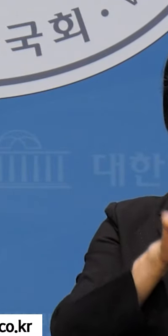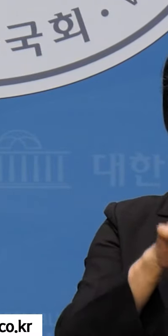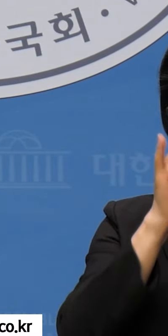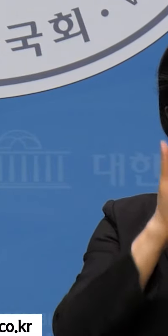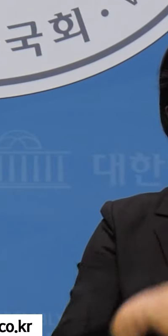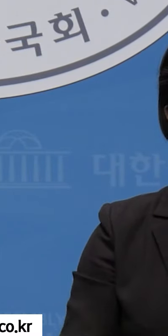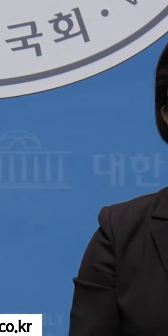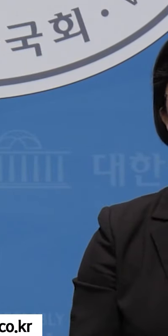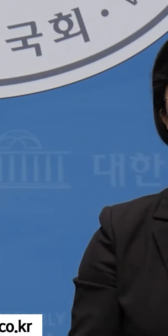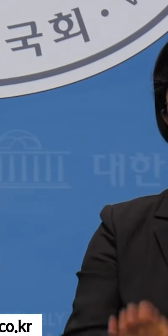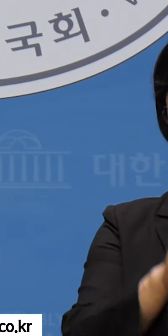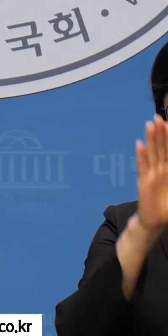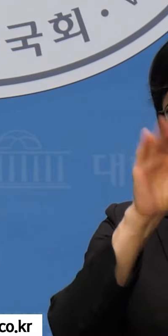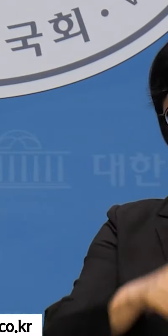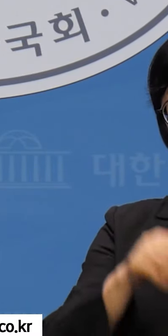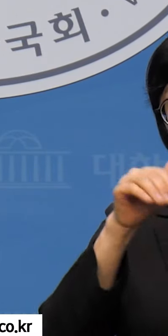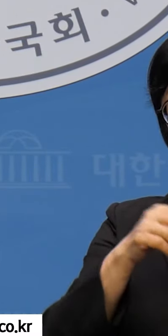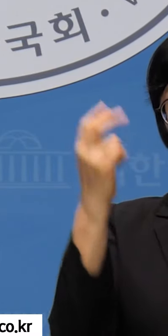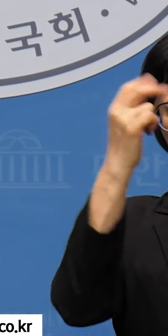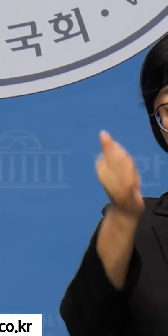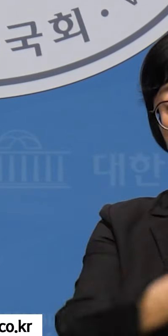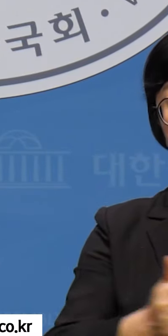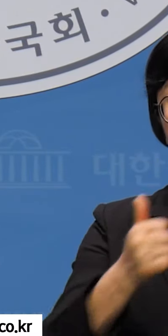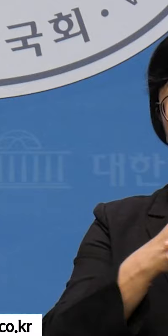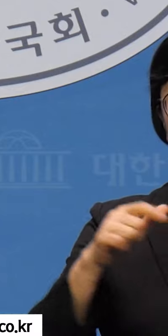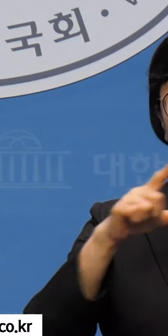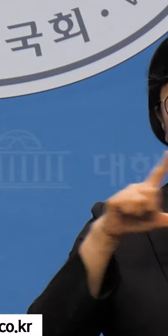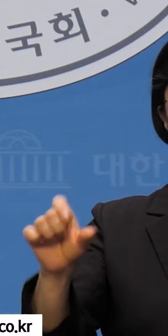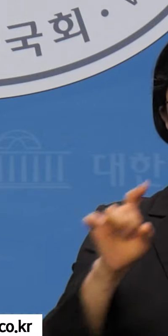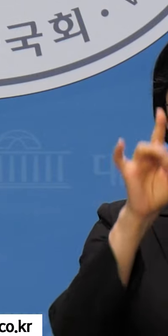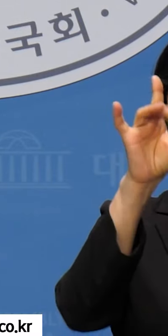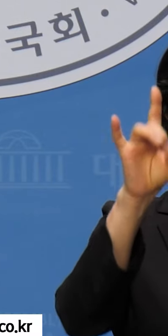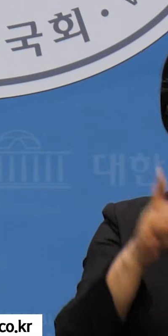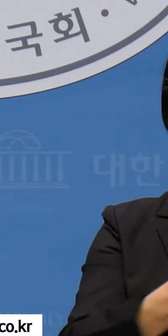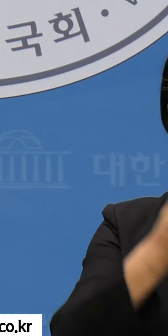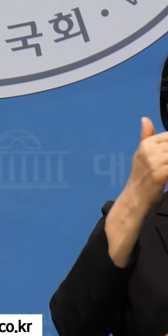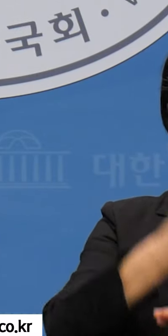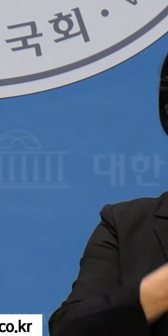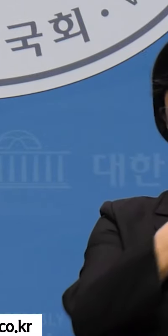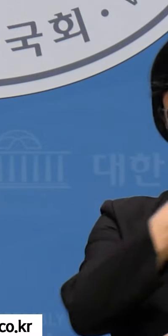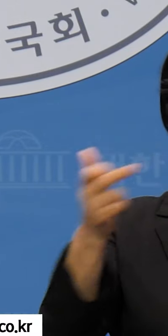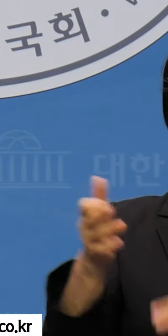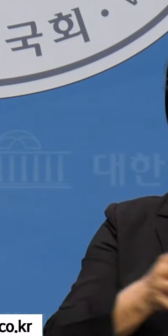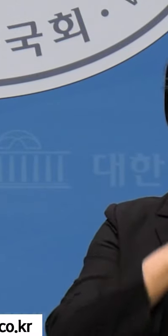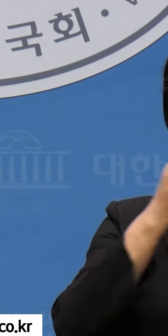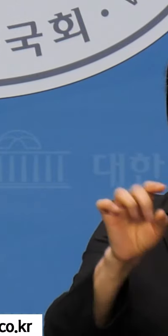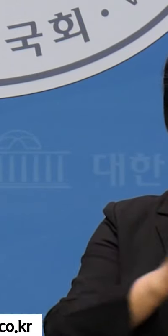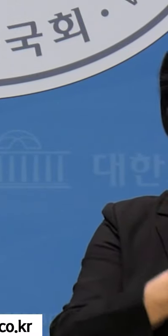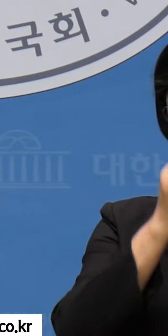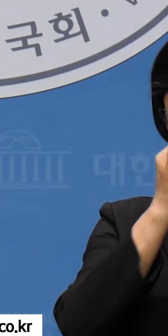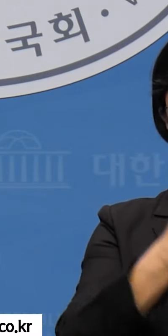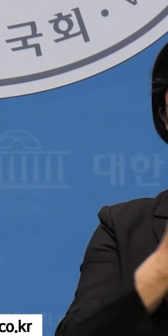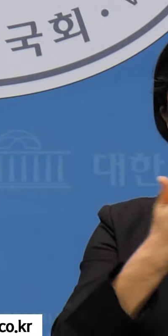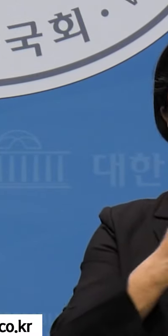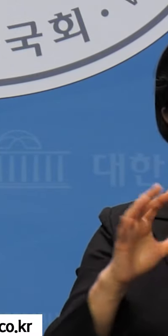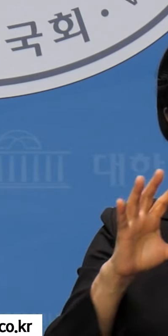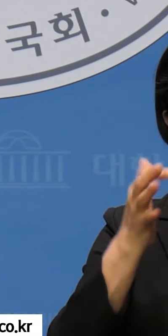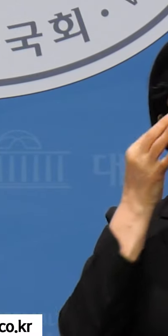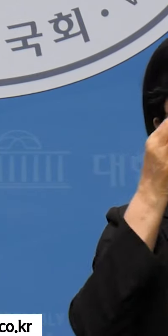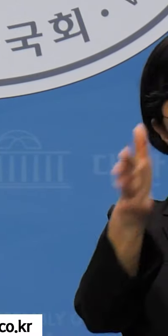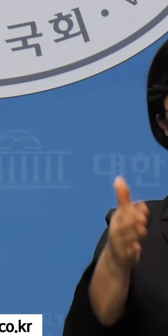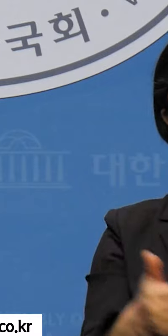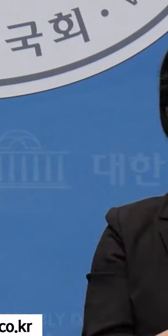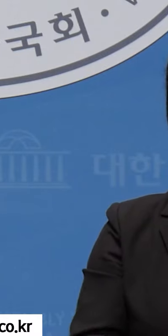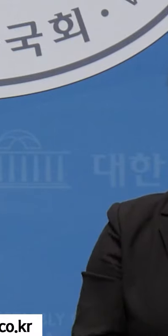한다. 개표시 선거관리위원회 투표지 한 장씩의 결과를 큰 소리로 발표하고 대중에게